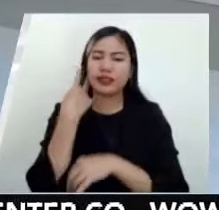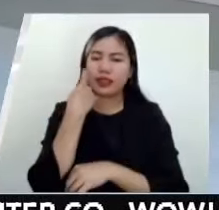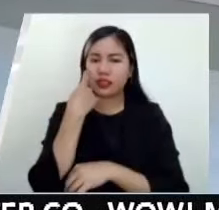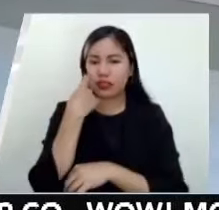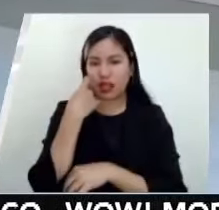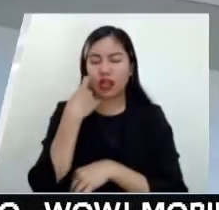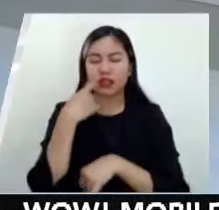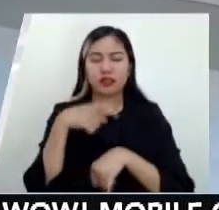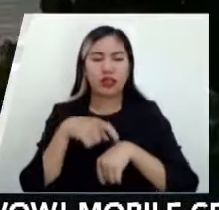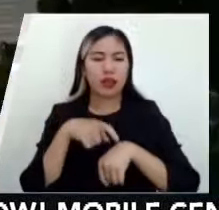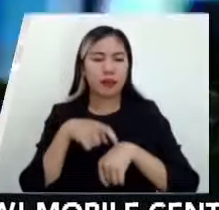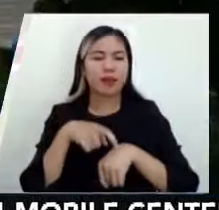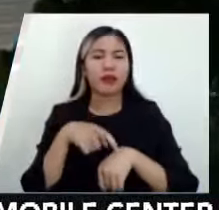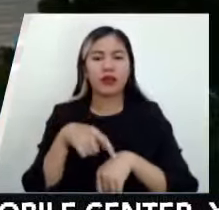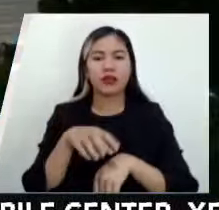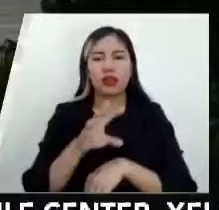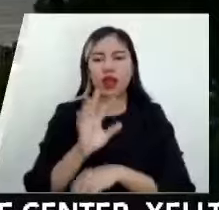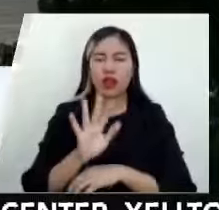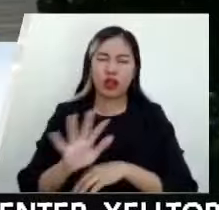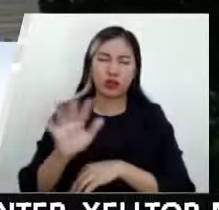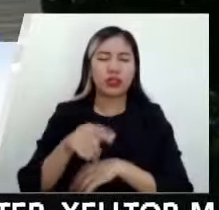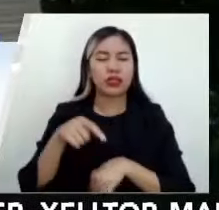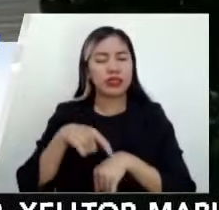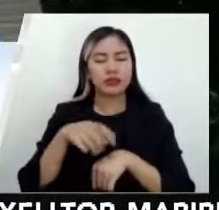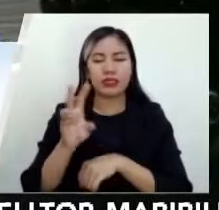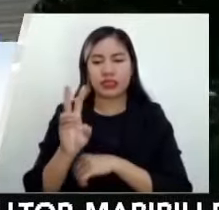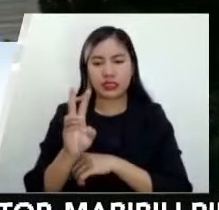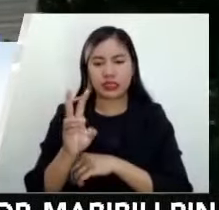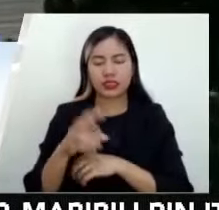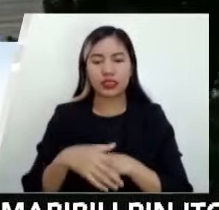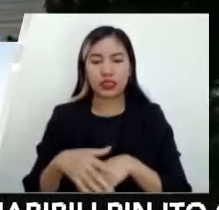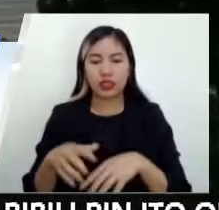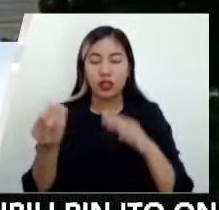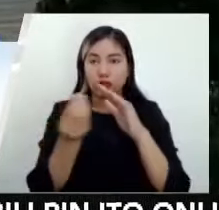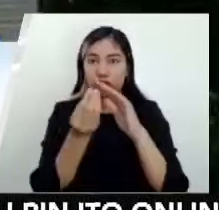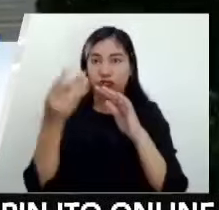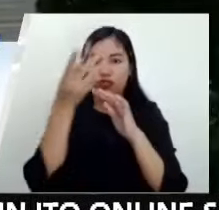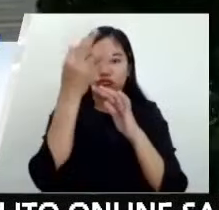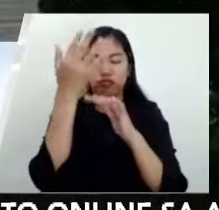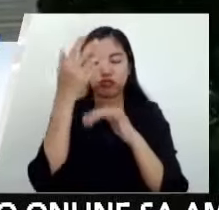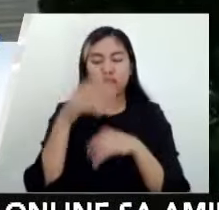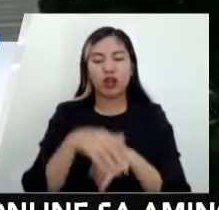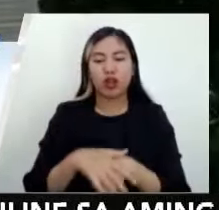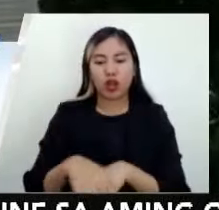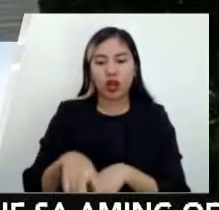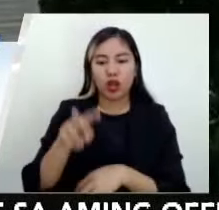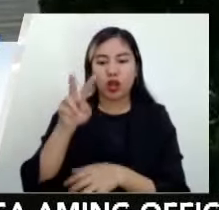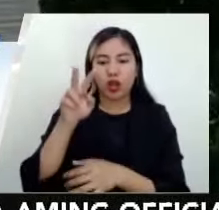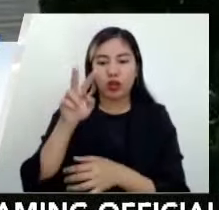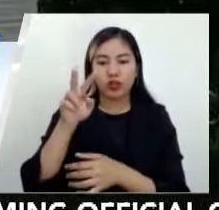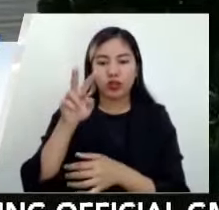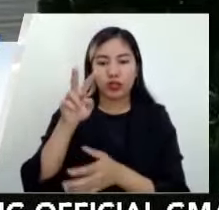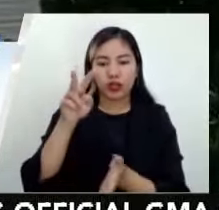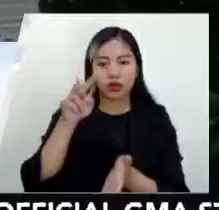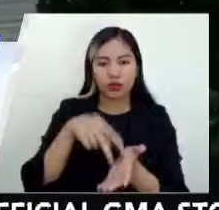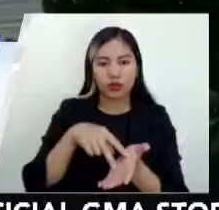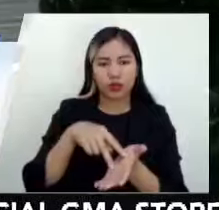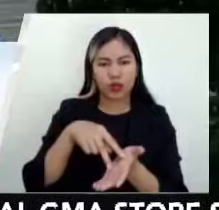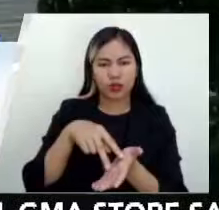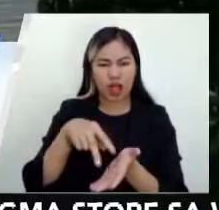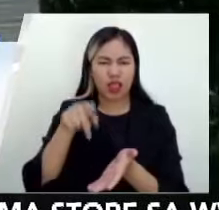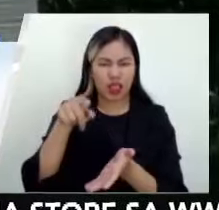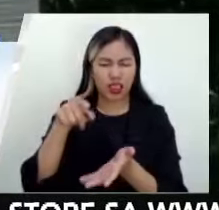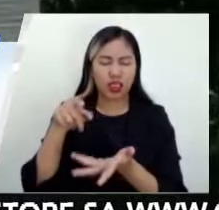Nagbuga ang bulkan ng steam o usok na hanggang 2,800 metro ang taas at pinadpad ng hangin